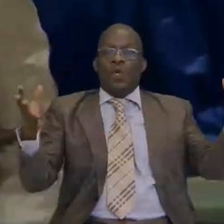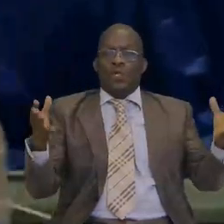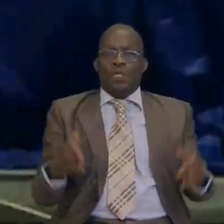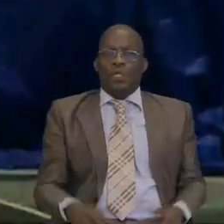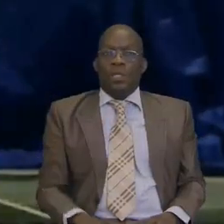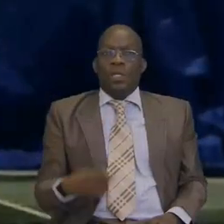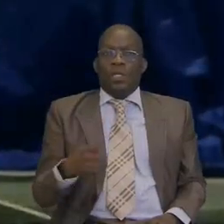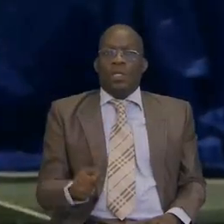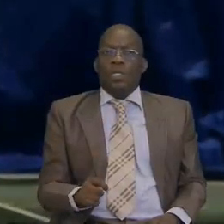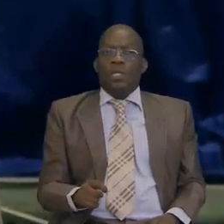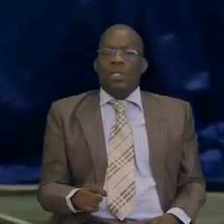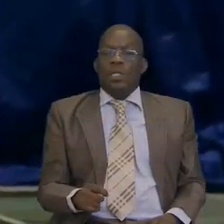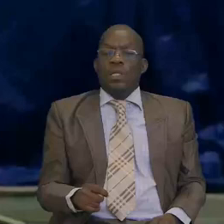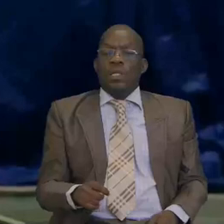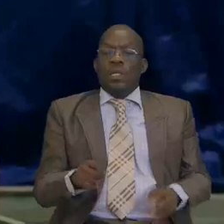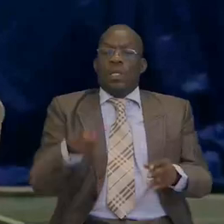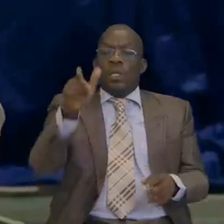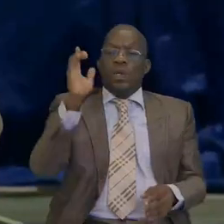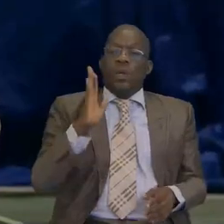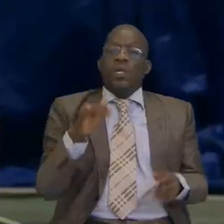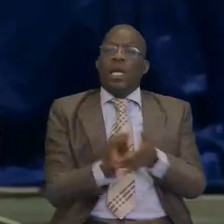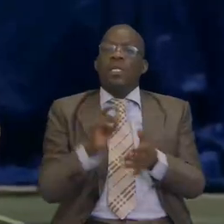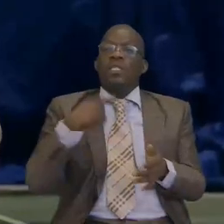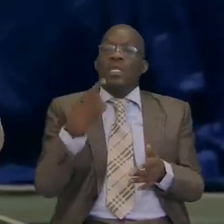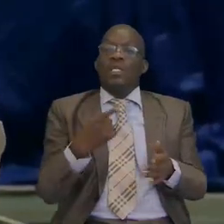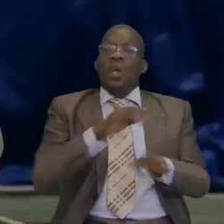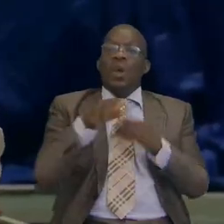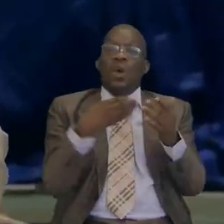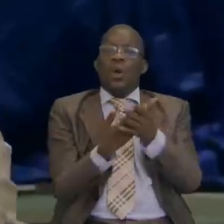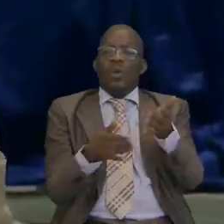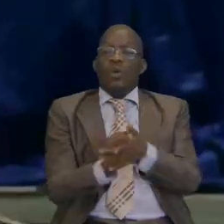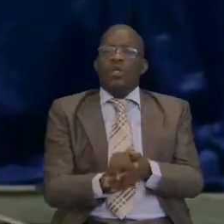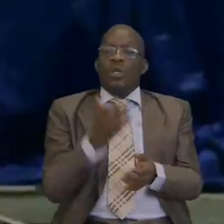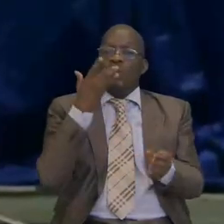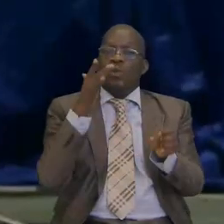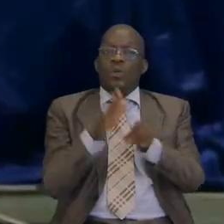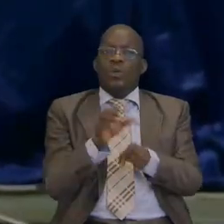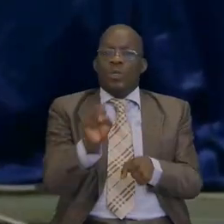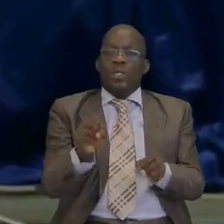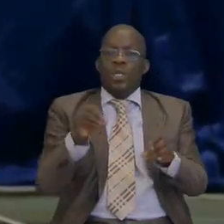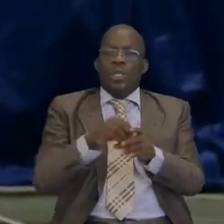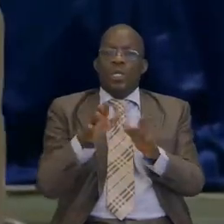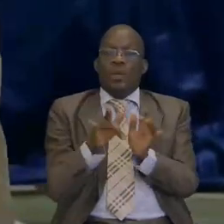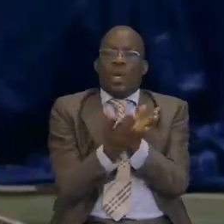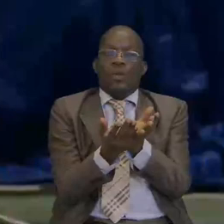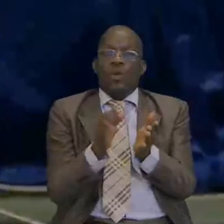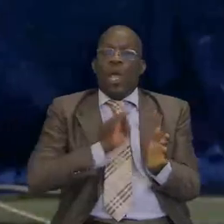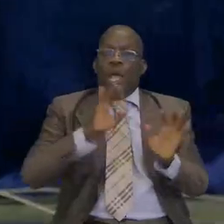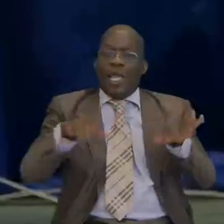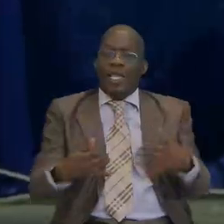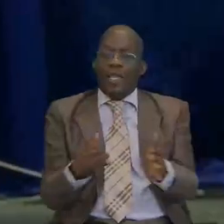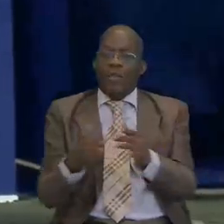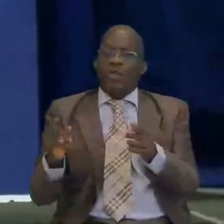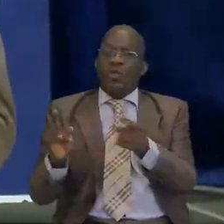Le Dieu qui dit que toutes ces promesses dans la Bible, qui me les envoie.